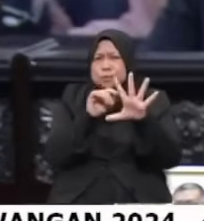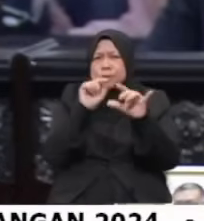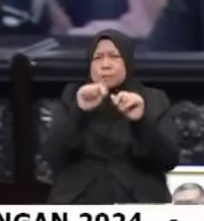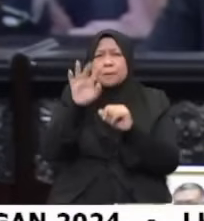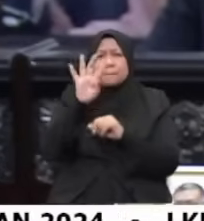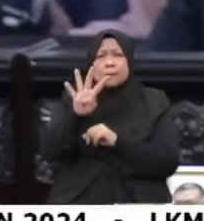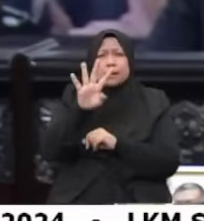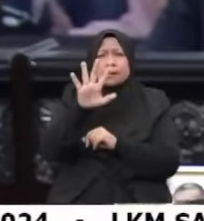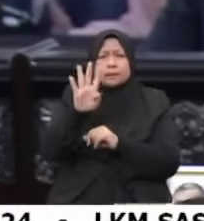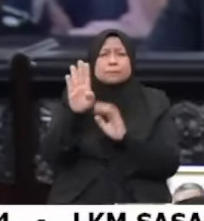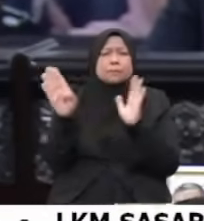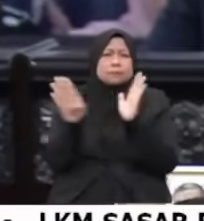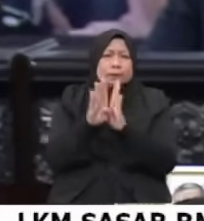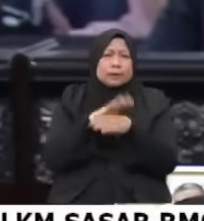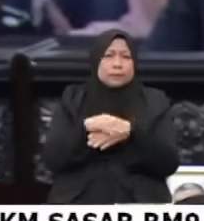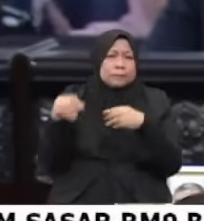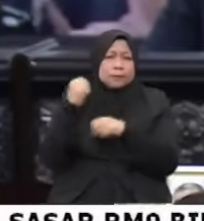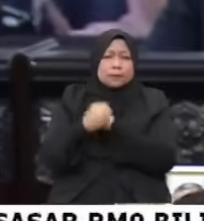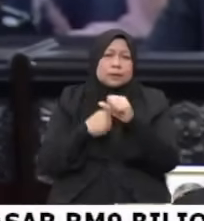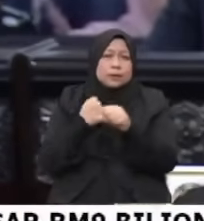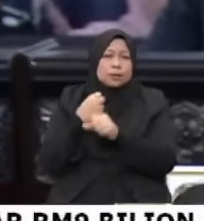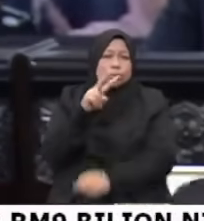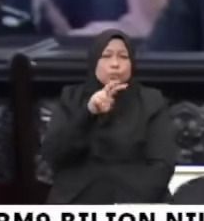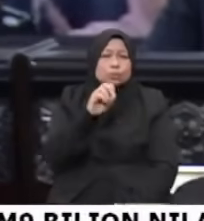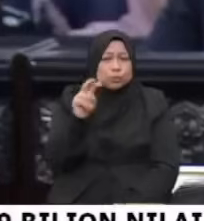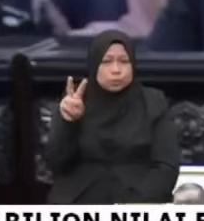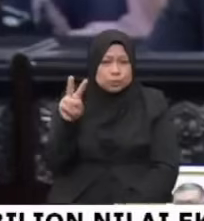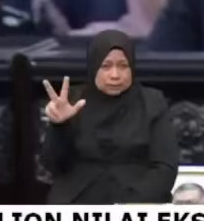575.45 bilion pada tahun